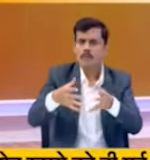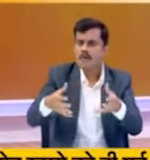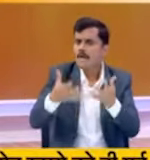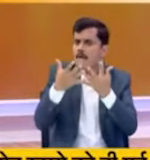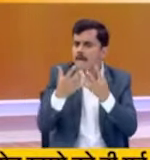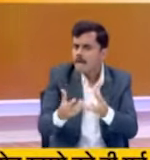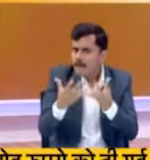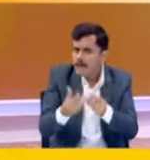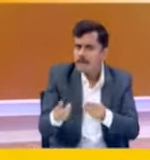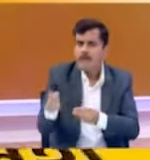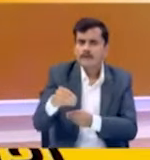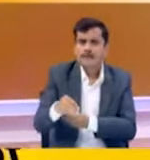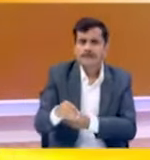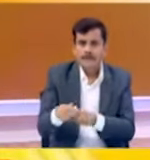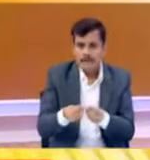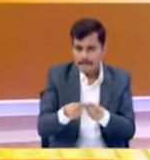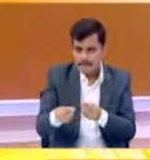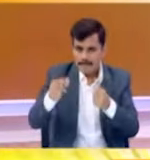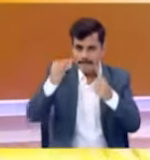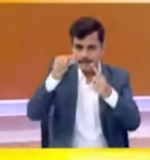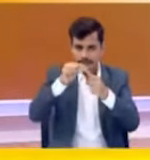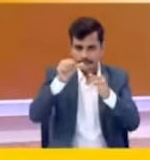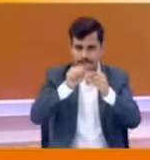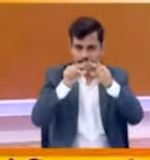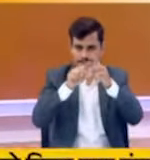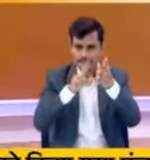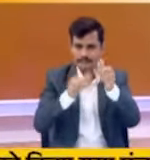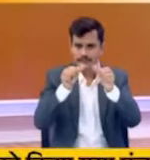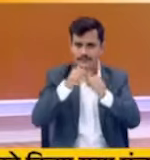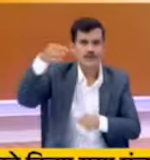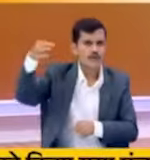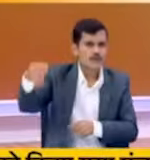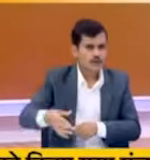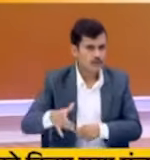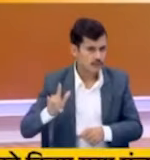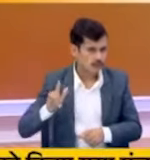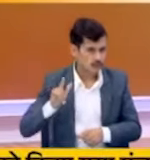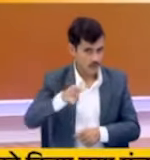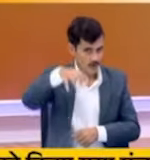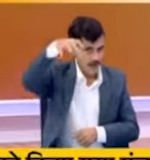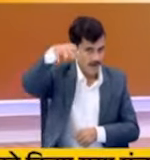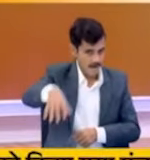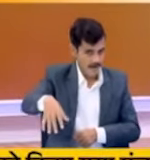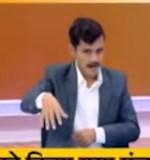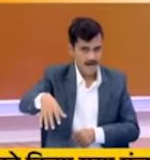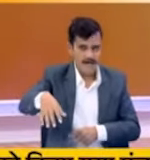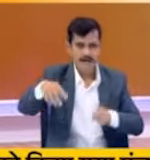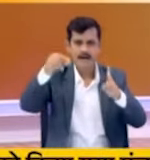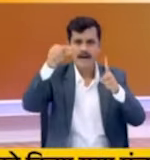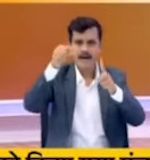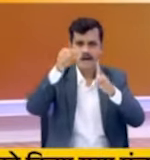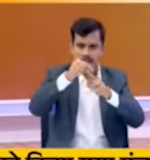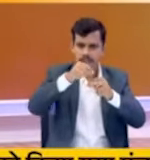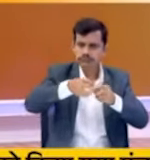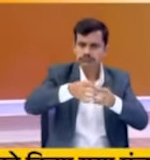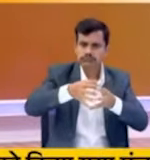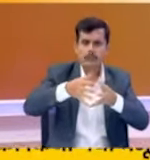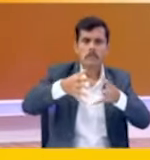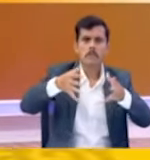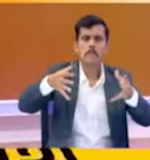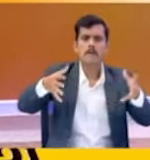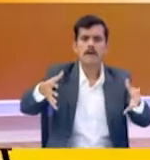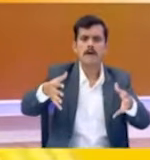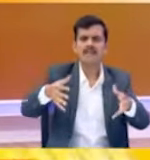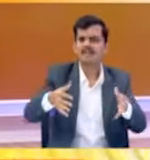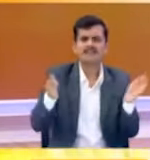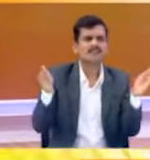रही है इसलिए पटना में कैसे एक नया एयरपोर्ट बने शहर काफी शहर के अंदर ग्रोथ का ज्यादा